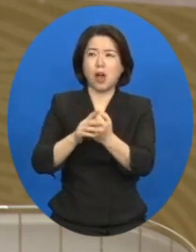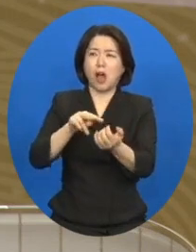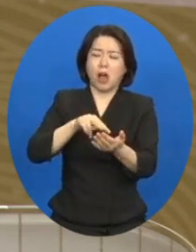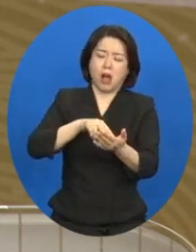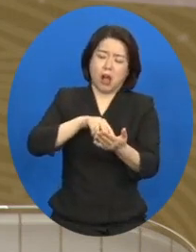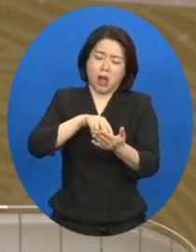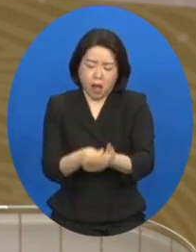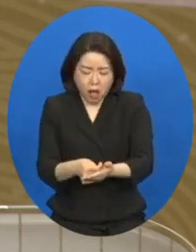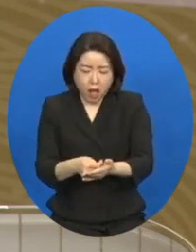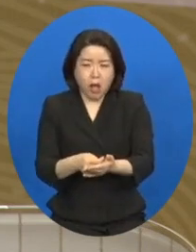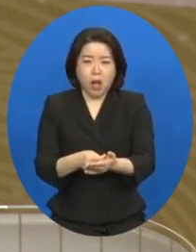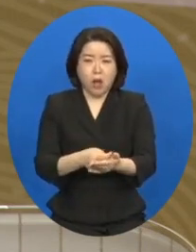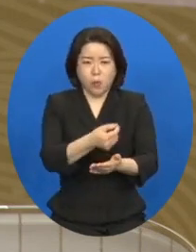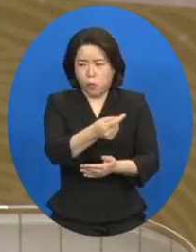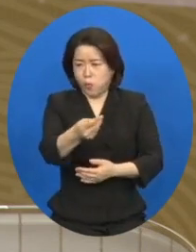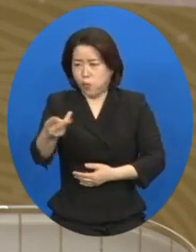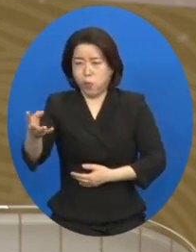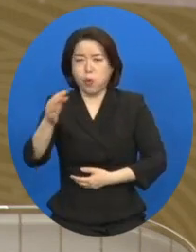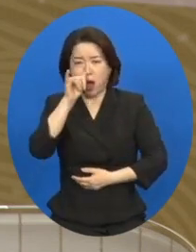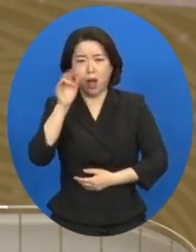사람이 한둘이 아닐 겁니다.